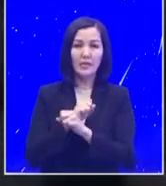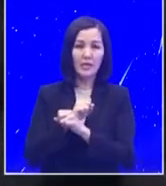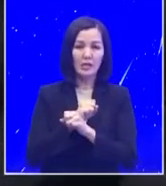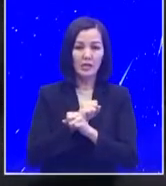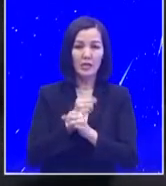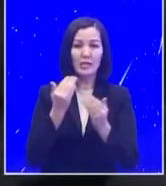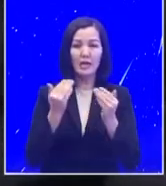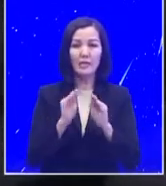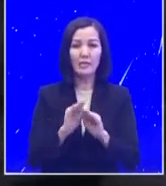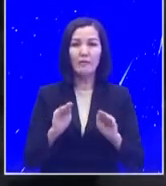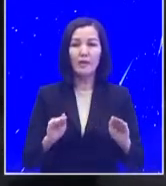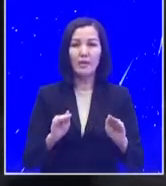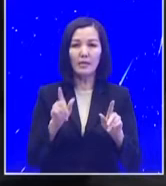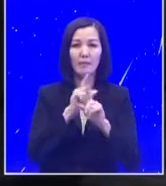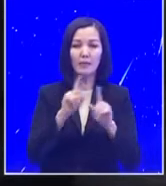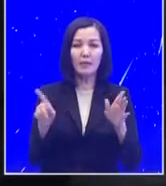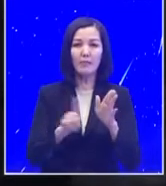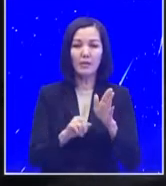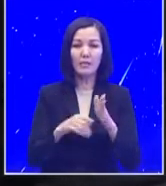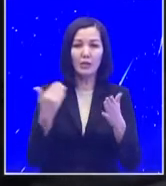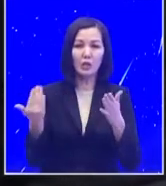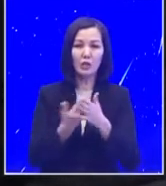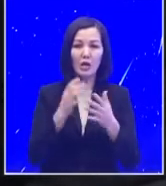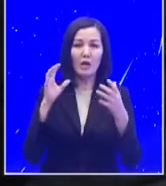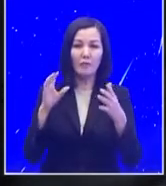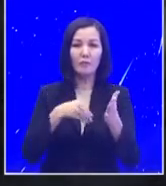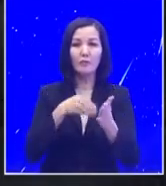қазір балаларды мектепке тасиды. Жаңа автобус сатып